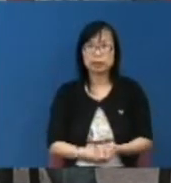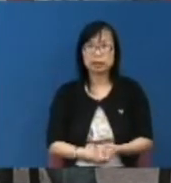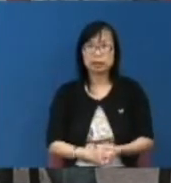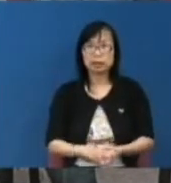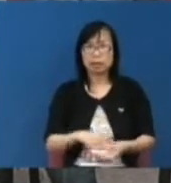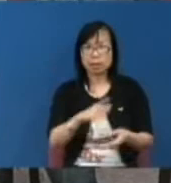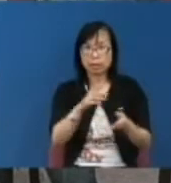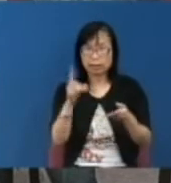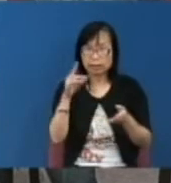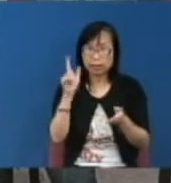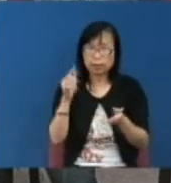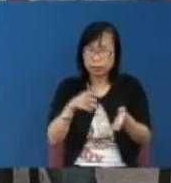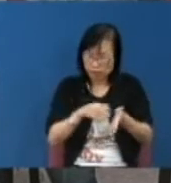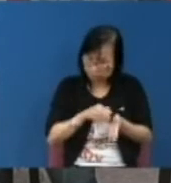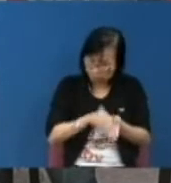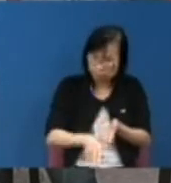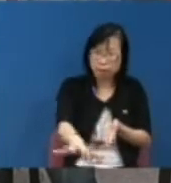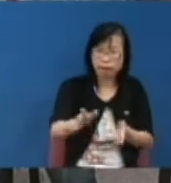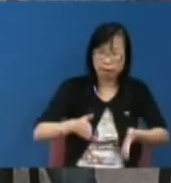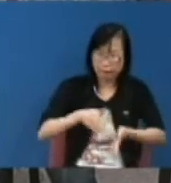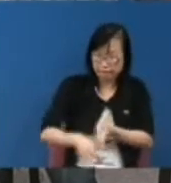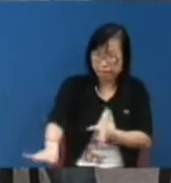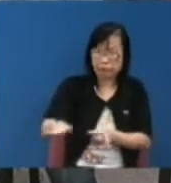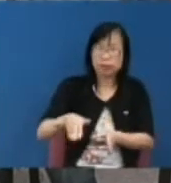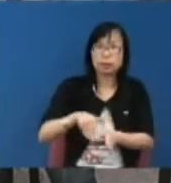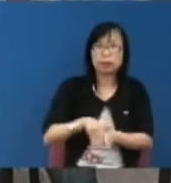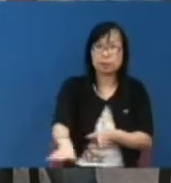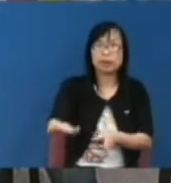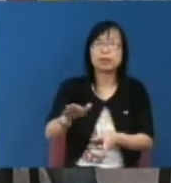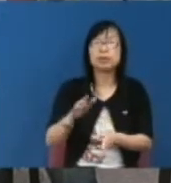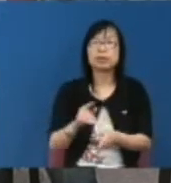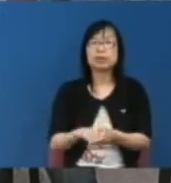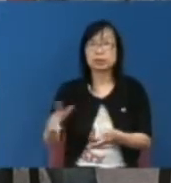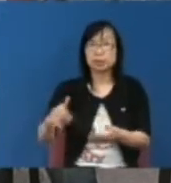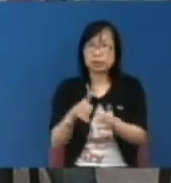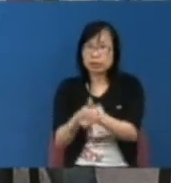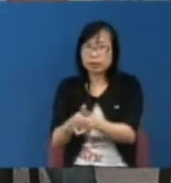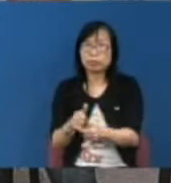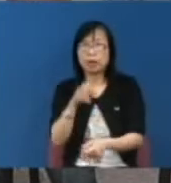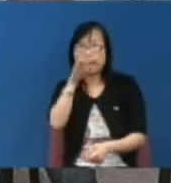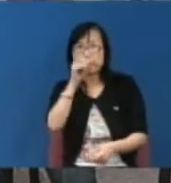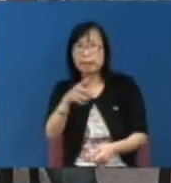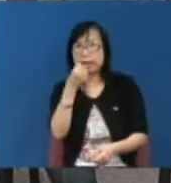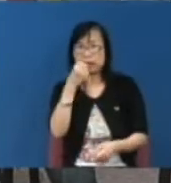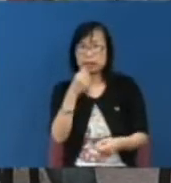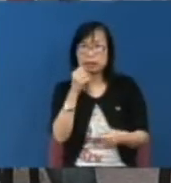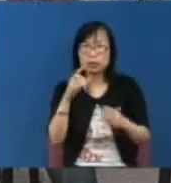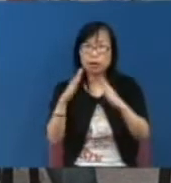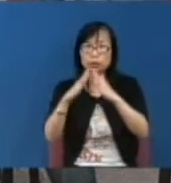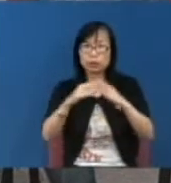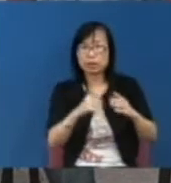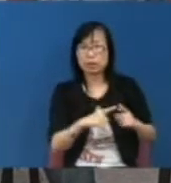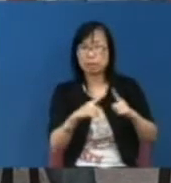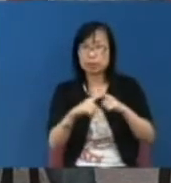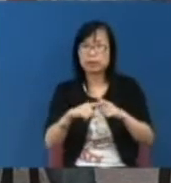海裡面、這些我們都會去，即起碼我們有這個 hierarchy， 跟著 and then 就問下居民意見，跟住就每一